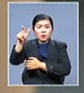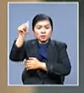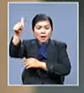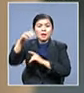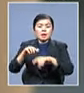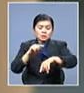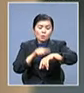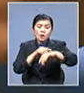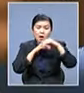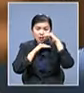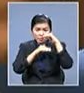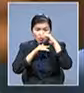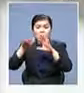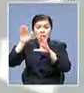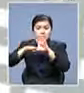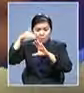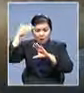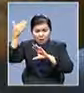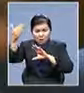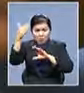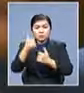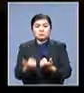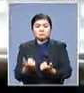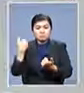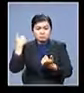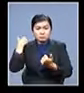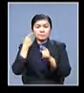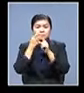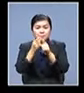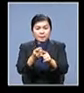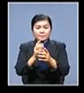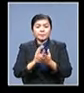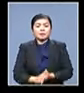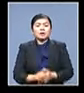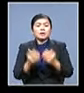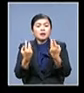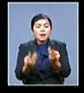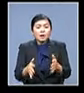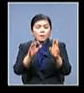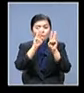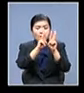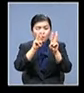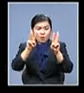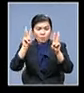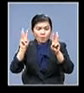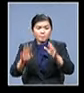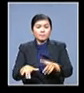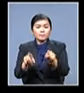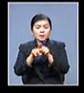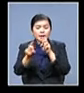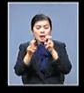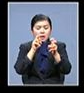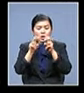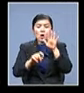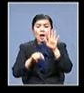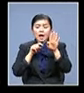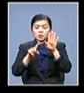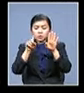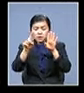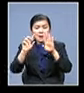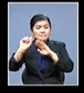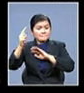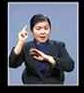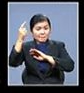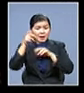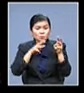31กรกฎาคมนี้ก่อนซิมจะใช้การไม่ได้ Googleเปิดตัว Android 5.1โดยยังใช้ชื่อรุ่นเป็น lolipopเพิ่มฟีเจอร์ใหม่รอง